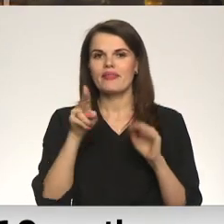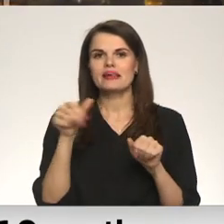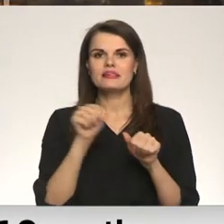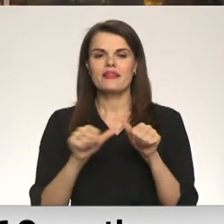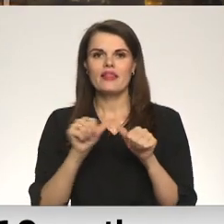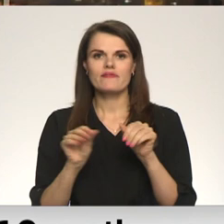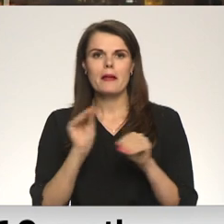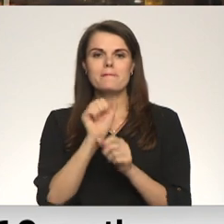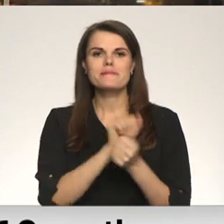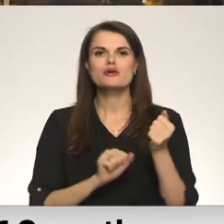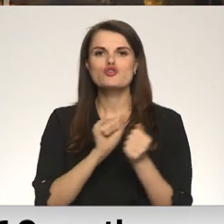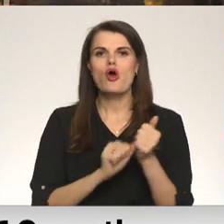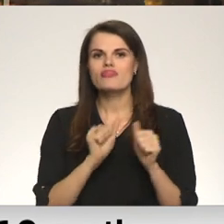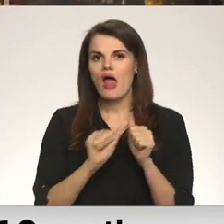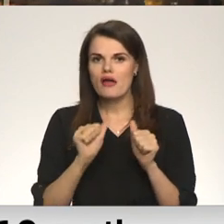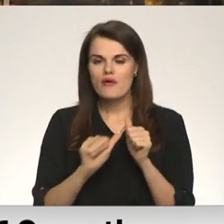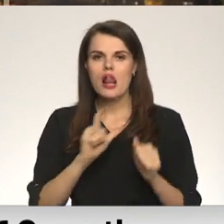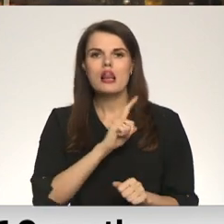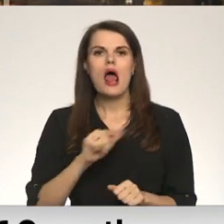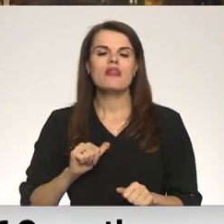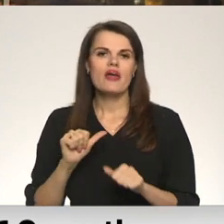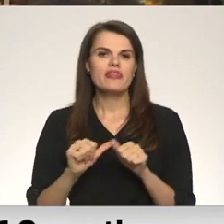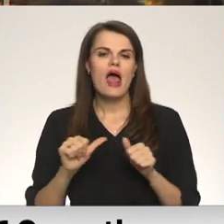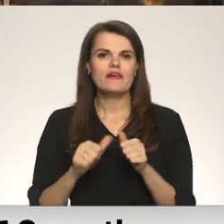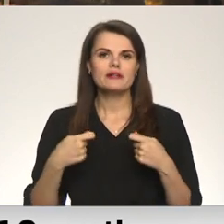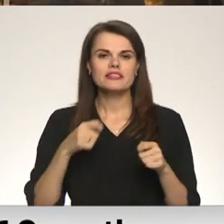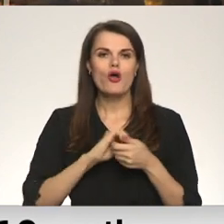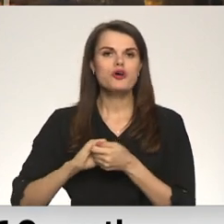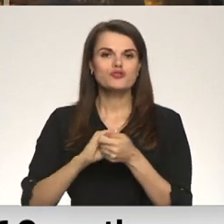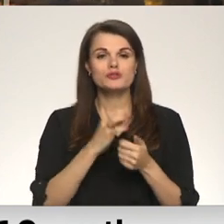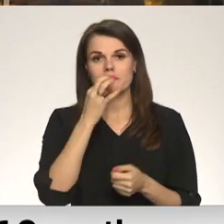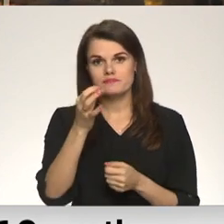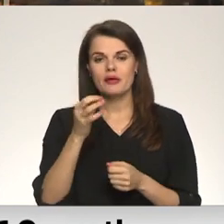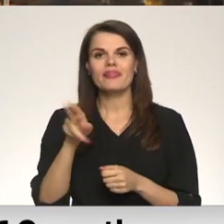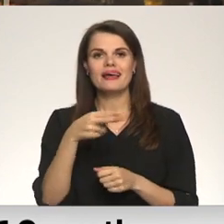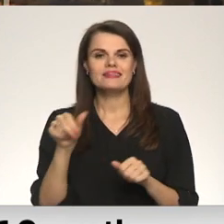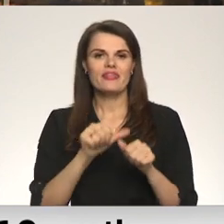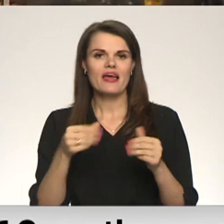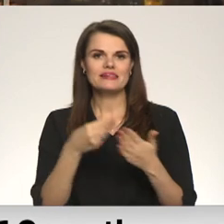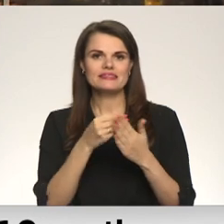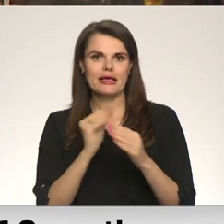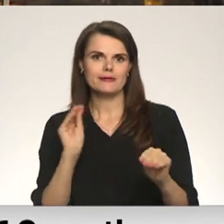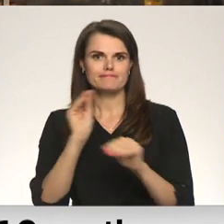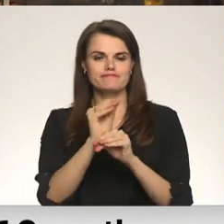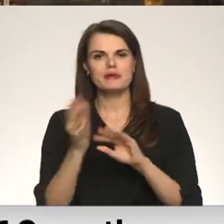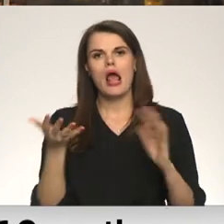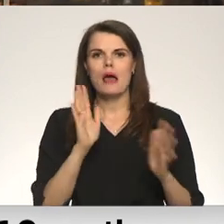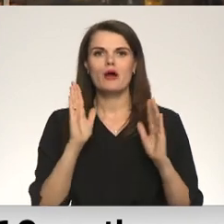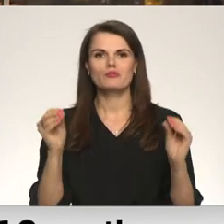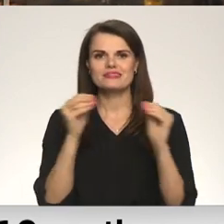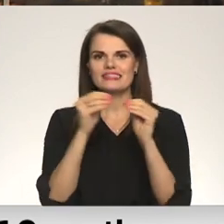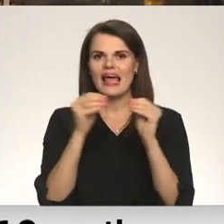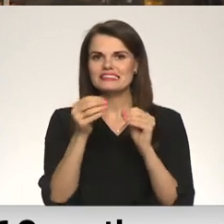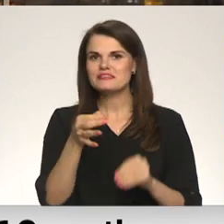pievienot biodegvielu. Pēc Latvijas degvielas tirgotāju asociācijas aplēsēm tas nozīmē, ka dīzeļdegvielas cena kāps vēl par aptuveni 10